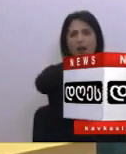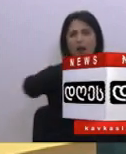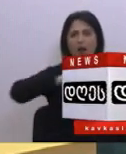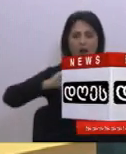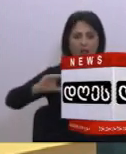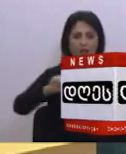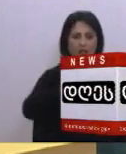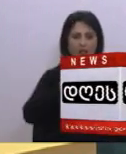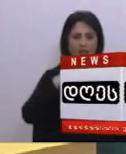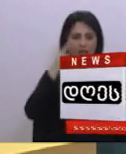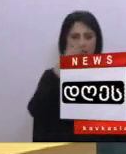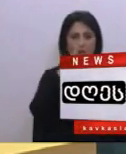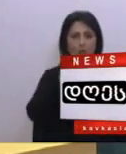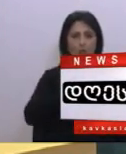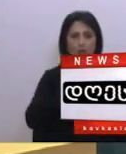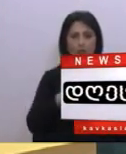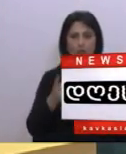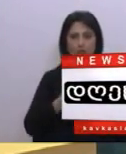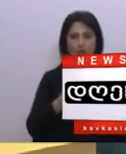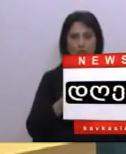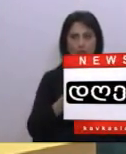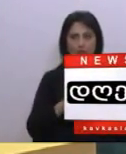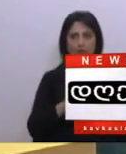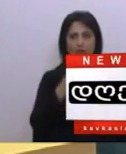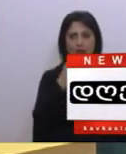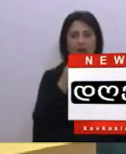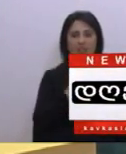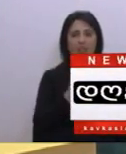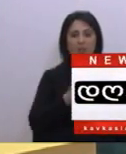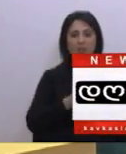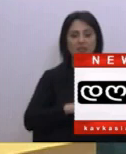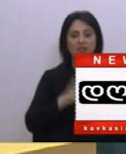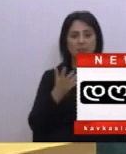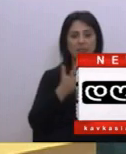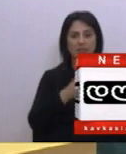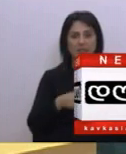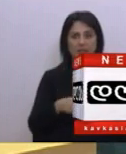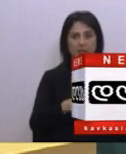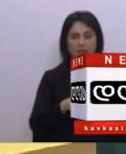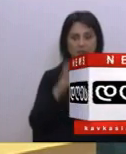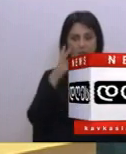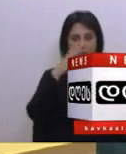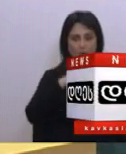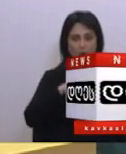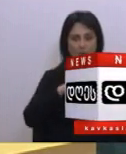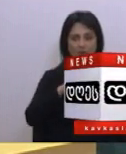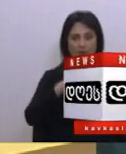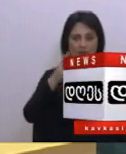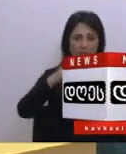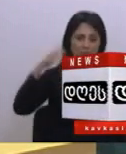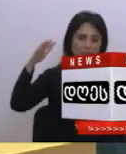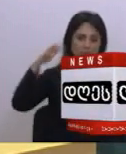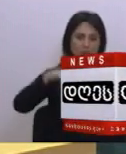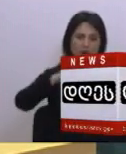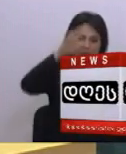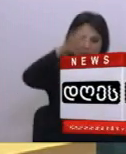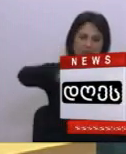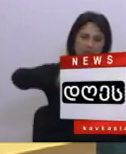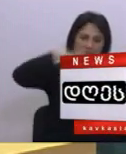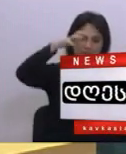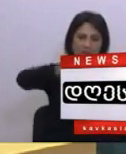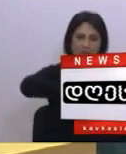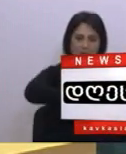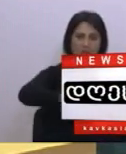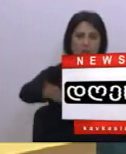დამუშავებას თავისთავად დრო სჭირდებოდა. ასამდე მძიმე ტექნიკის მეშვეობით მოხერხდა ღვარცოფული მასის სრულად